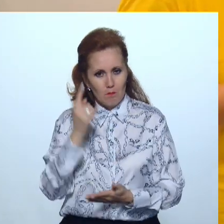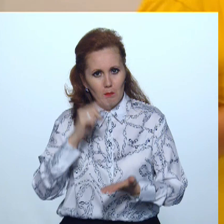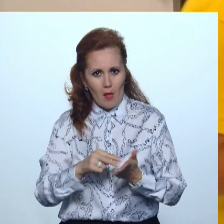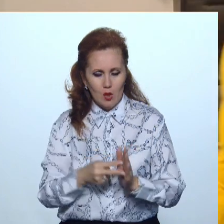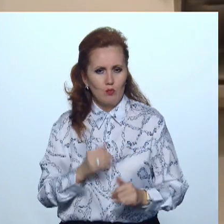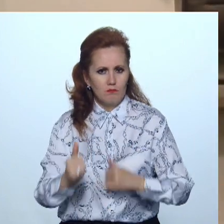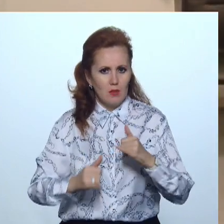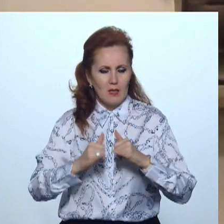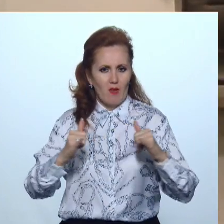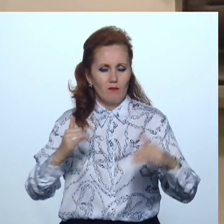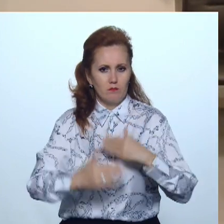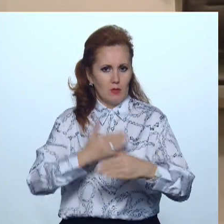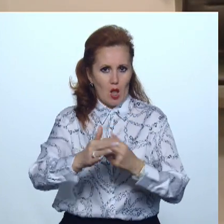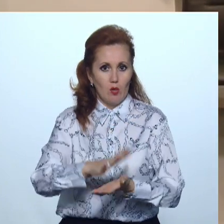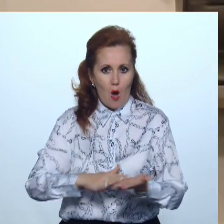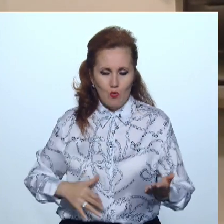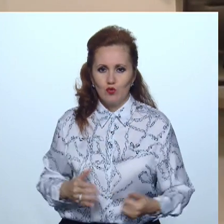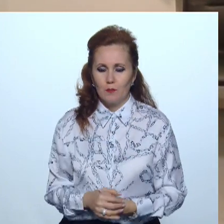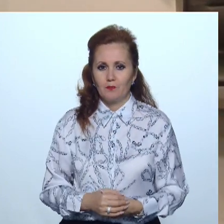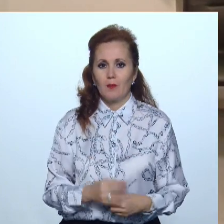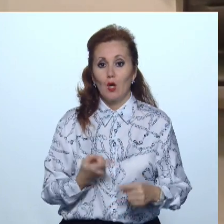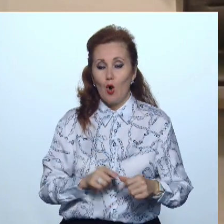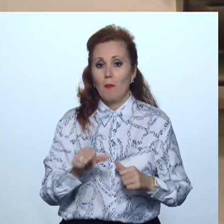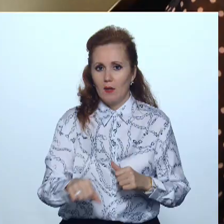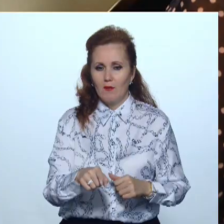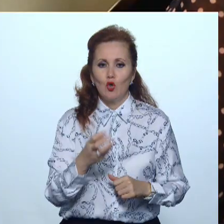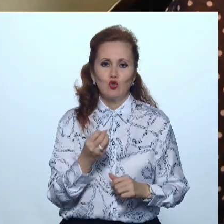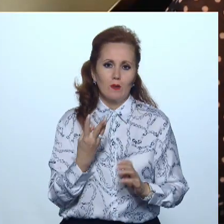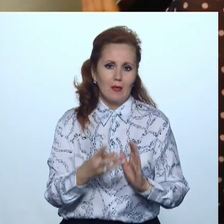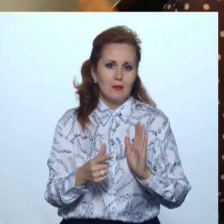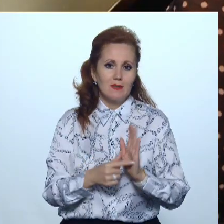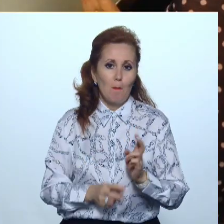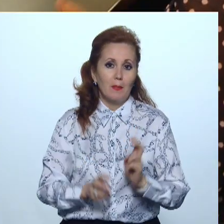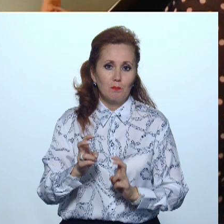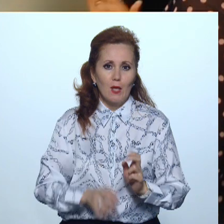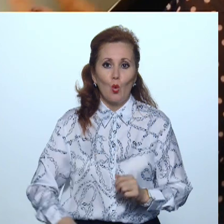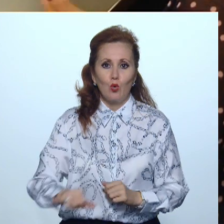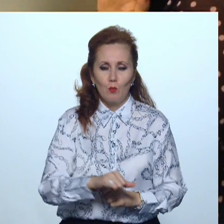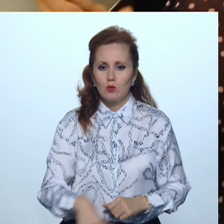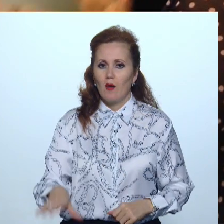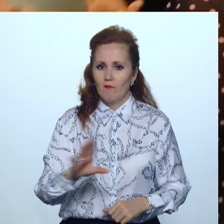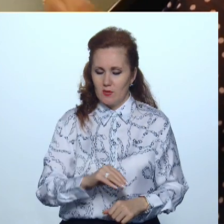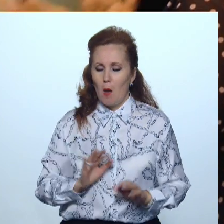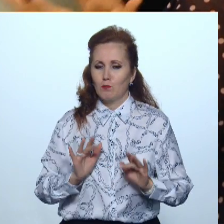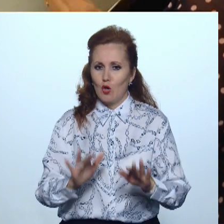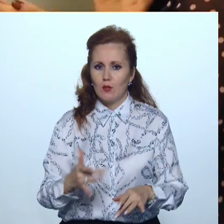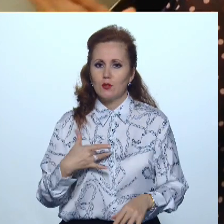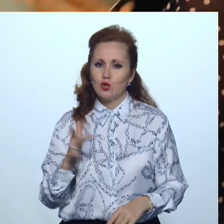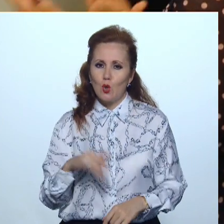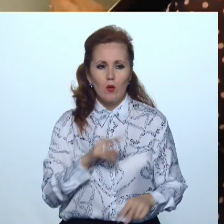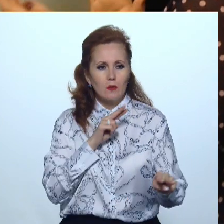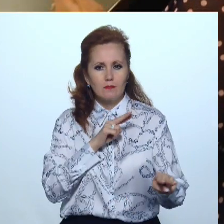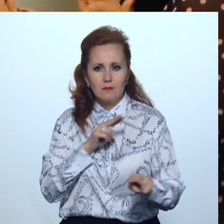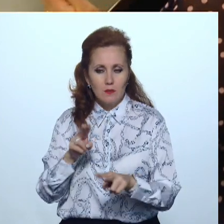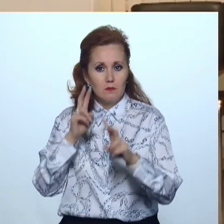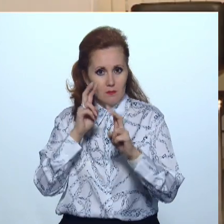же по-новому и бережливо с этого года начали работать еще 37 предприятий Удмуртии. Все они прошли строгие критерии оценки эксперта